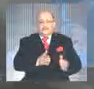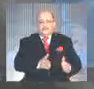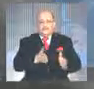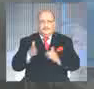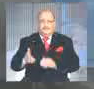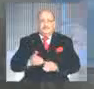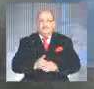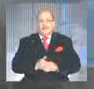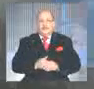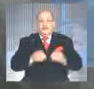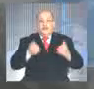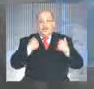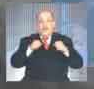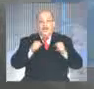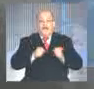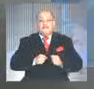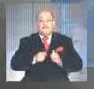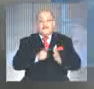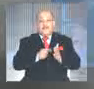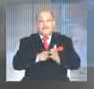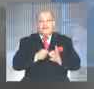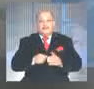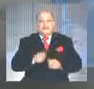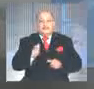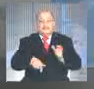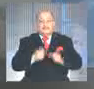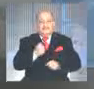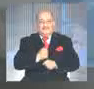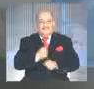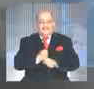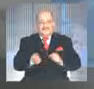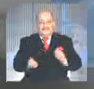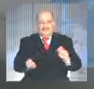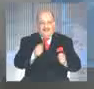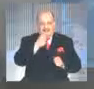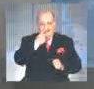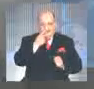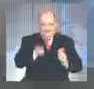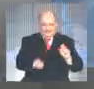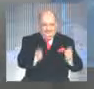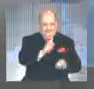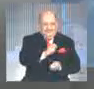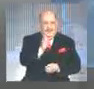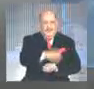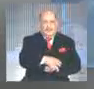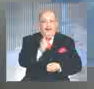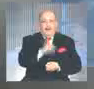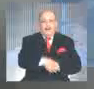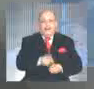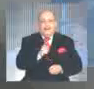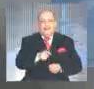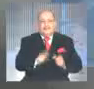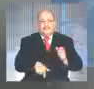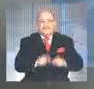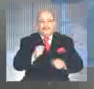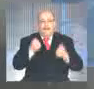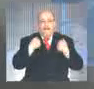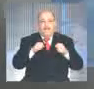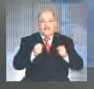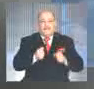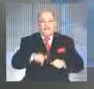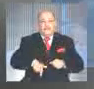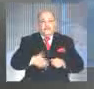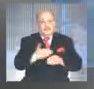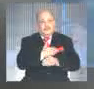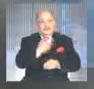أضرب في جابس أعوان المصب المراقب للفضلات المنزلية لليوم الثاني على خلفية مطالب مهنية واجتماعية.